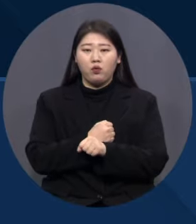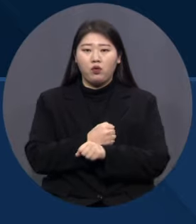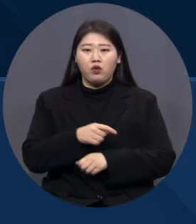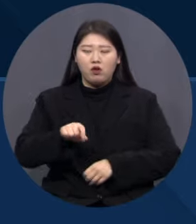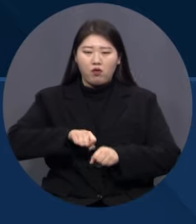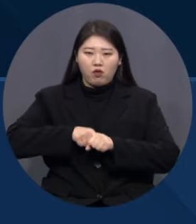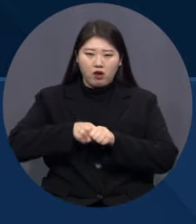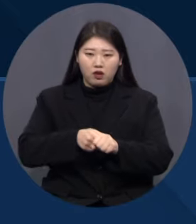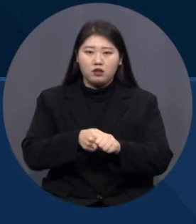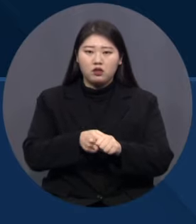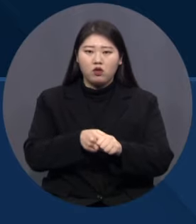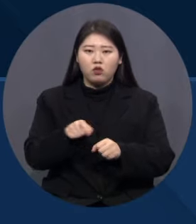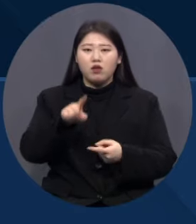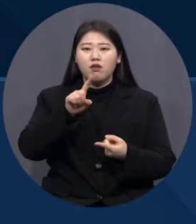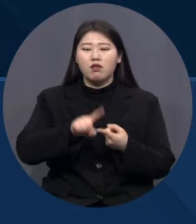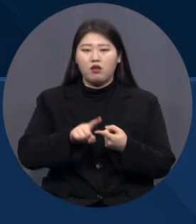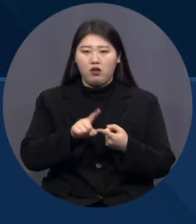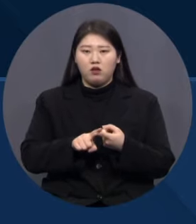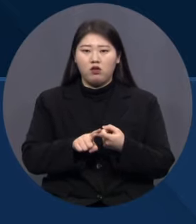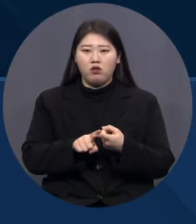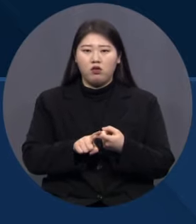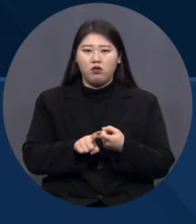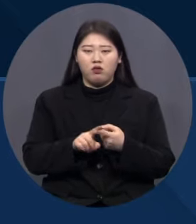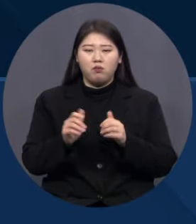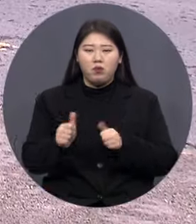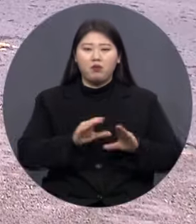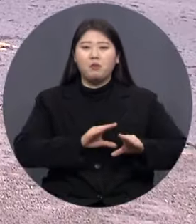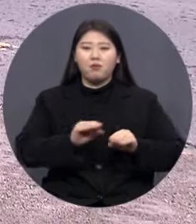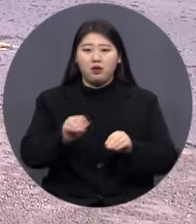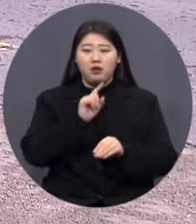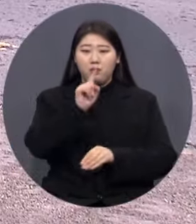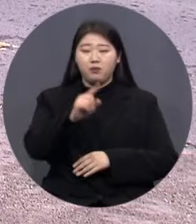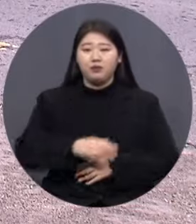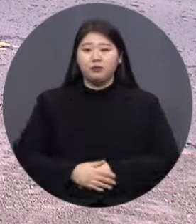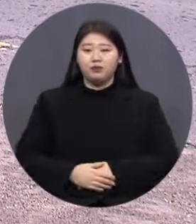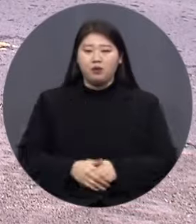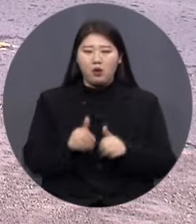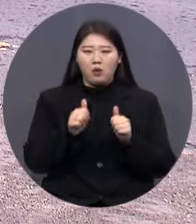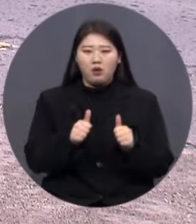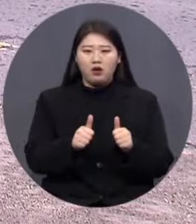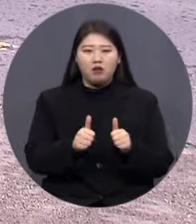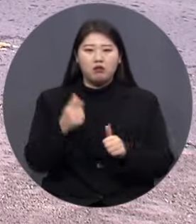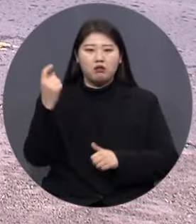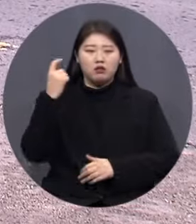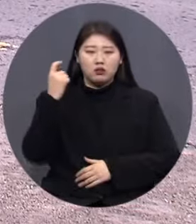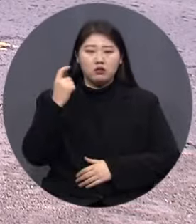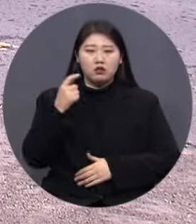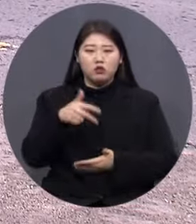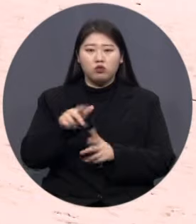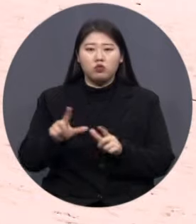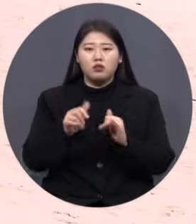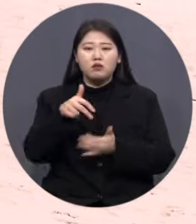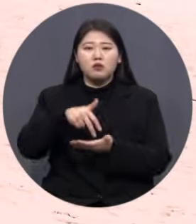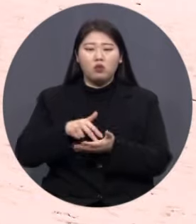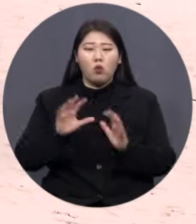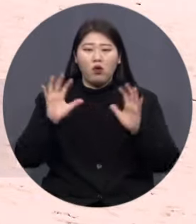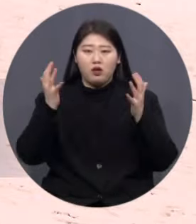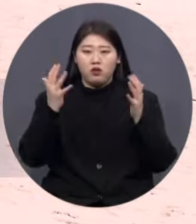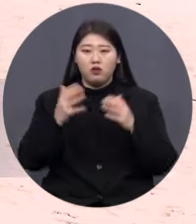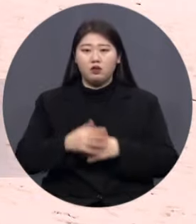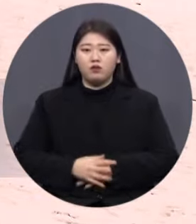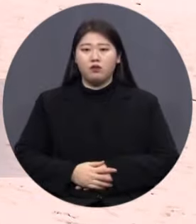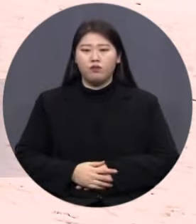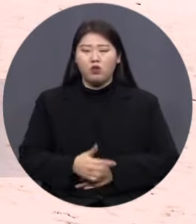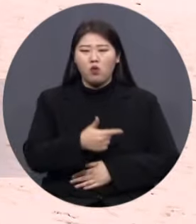강행했다는 거에 대해서 제동을 걸은 거거든요 판결 소식을들은 주민들은 환영했습니다 너무 기뻐